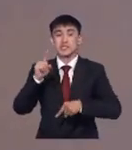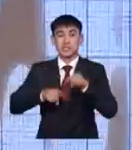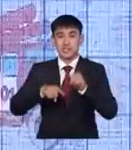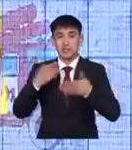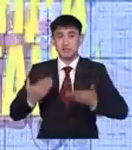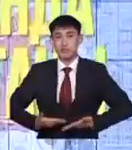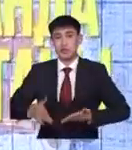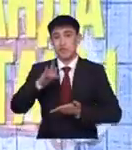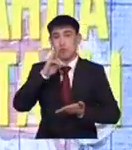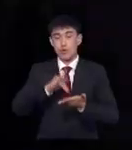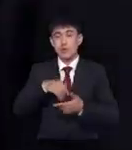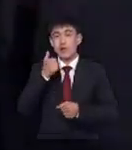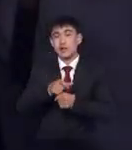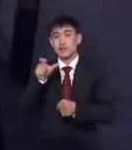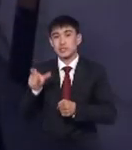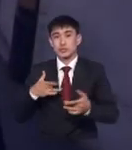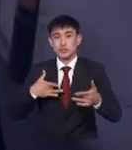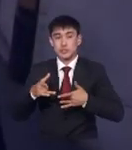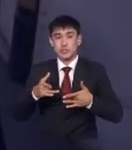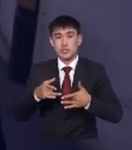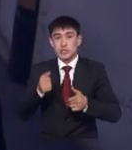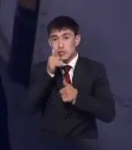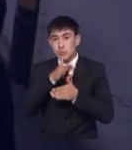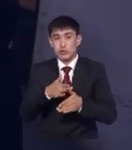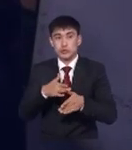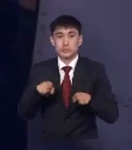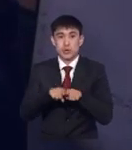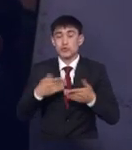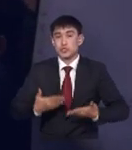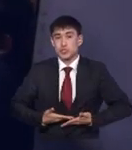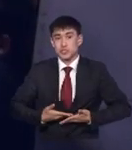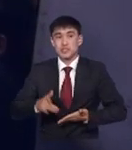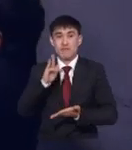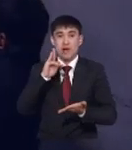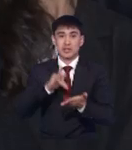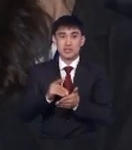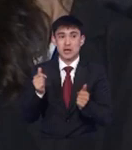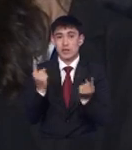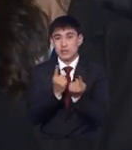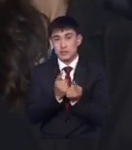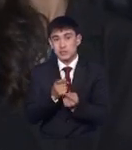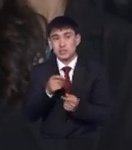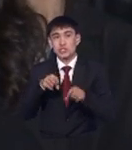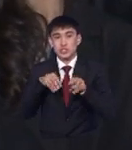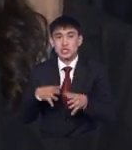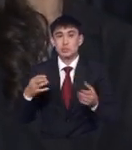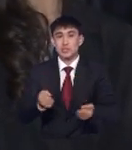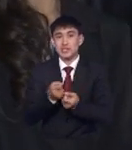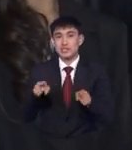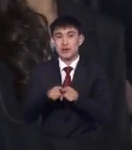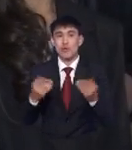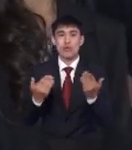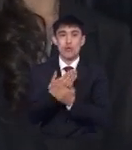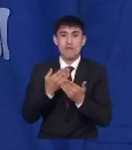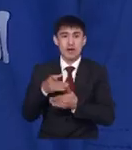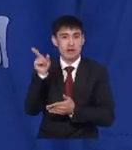родителями жить в город. Главный персонаж не может смириться со скучным ритмом жизни своих городских сверстников и решает спасать их от оков